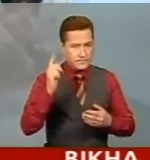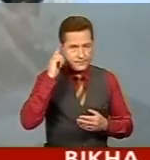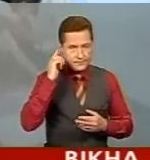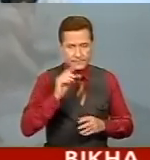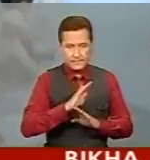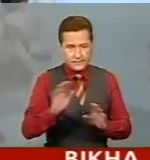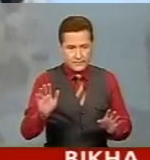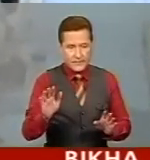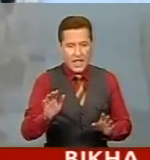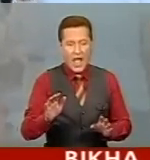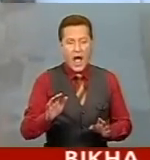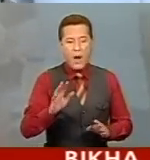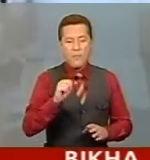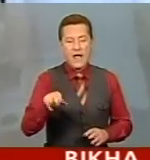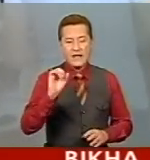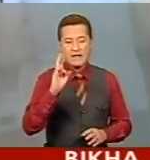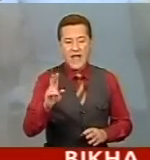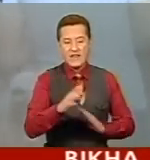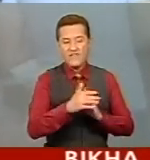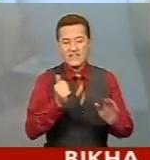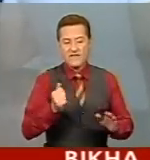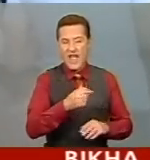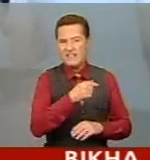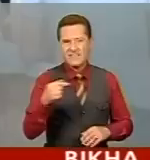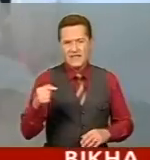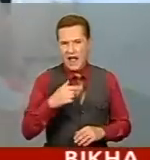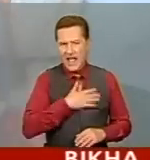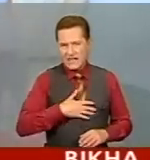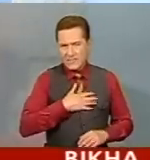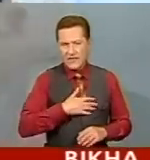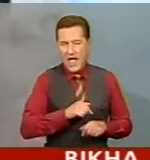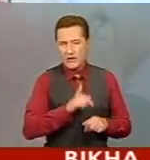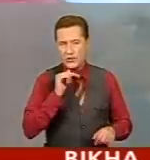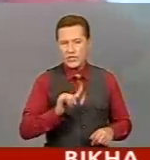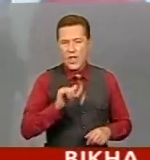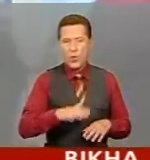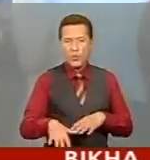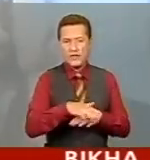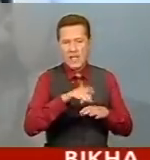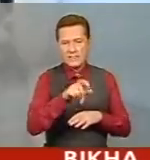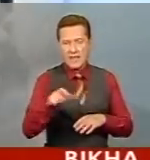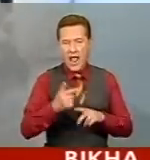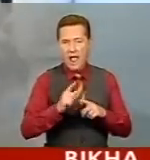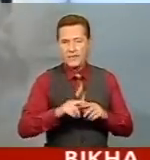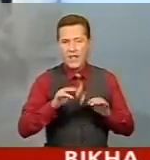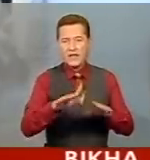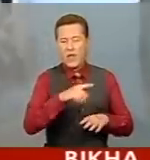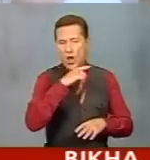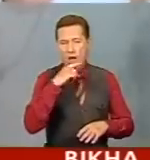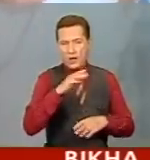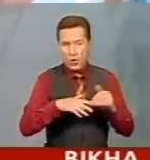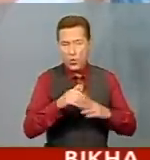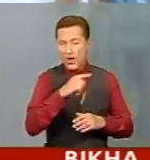что Майдан вызывает негативное ощущение у населения. Это дело рук российской